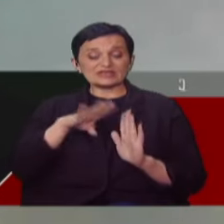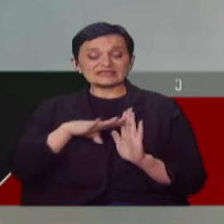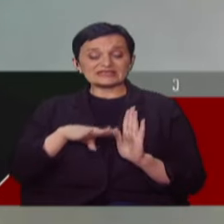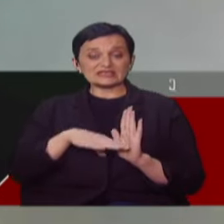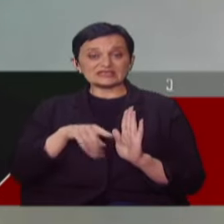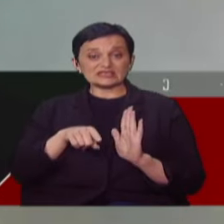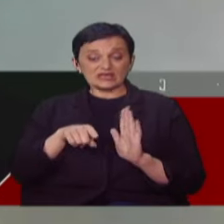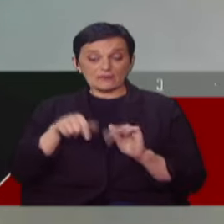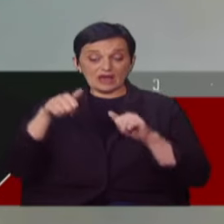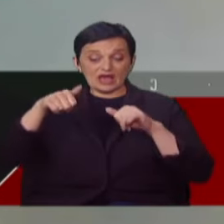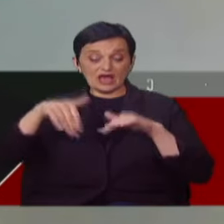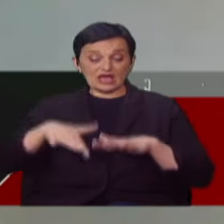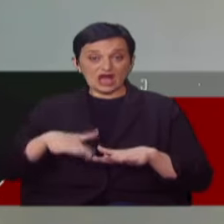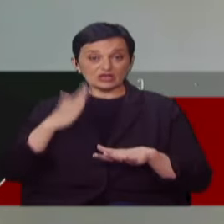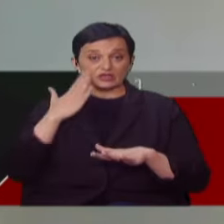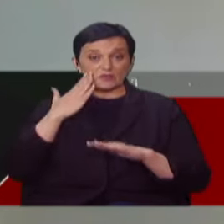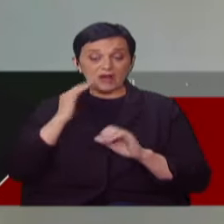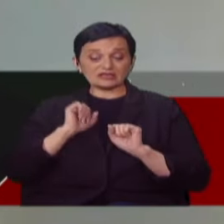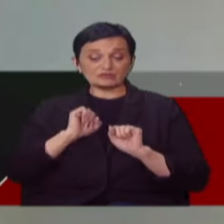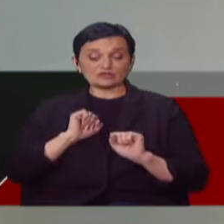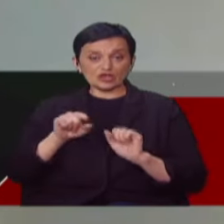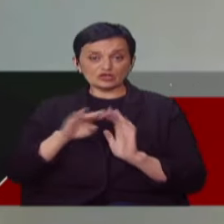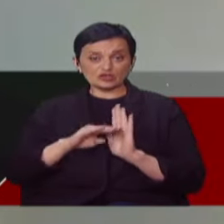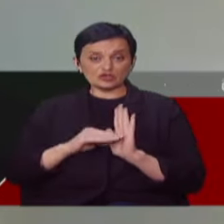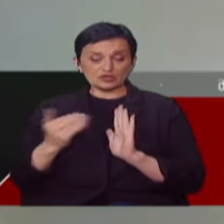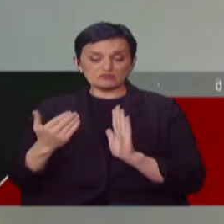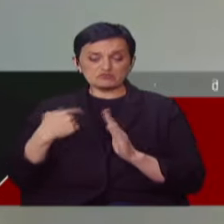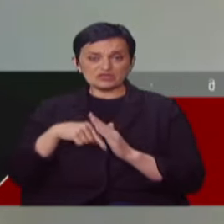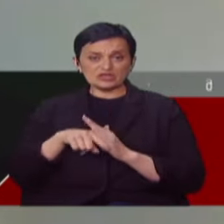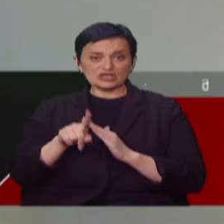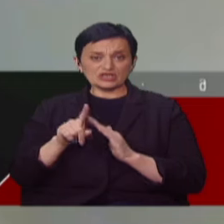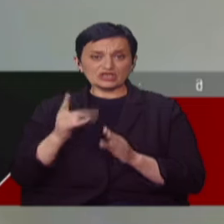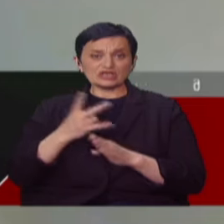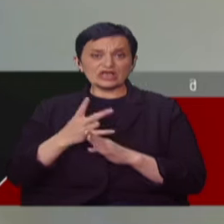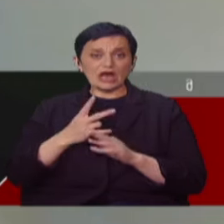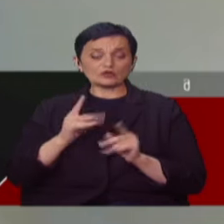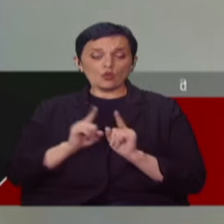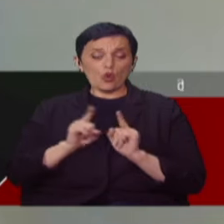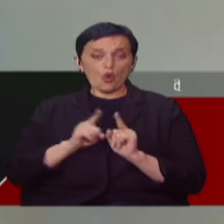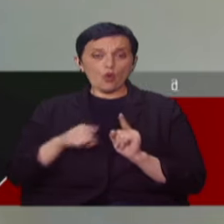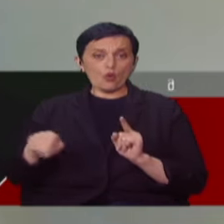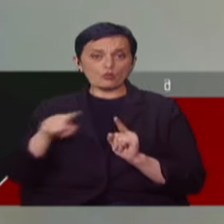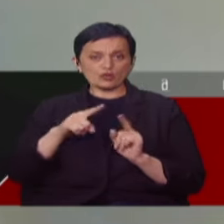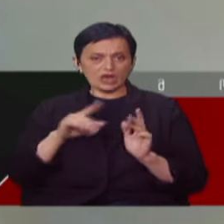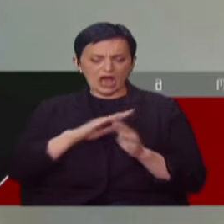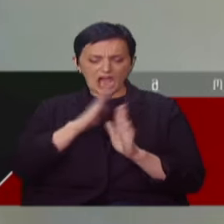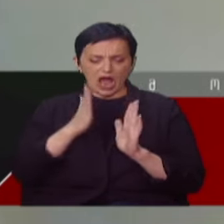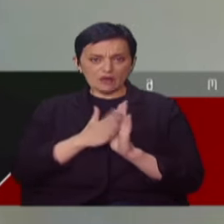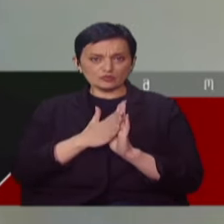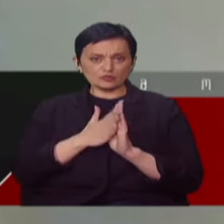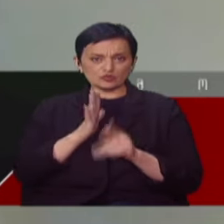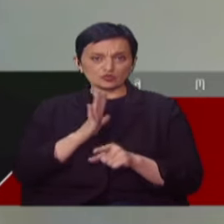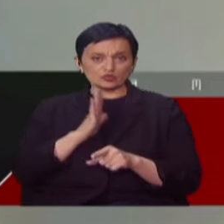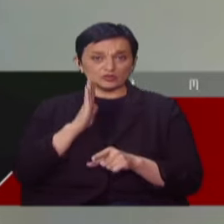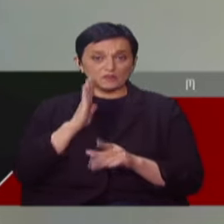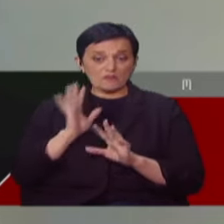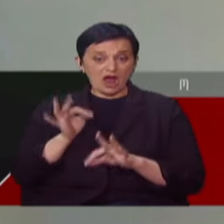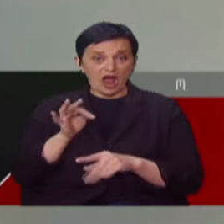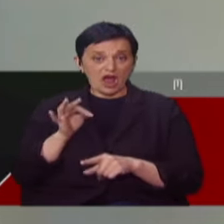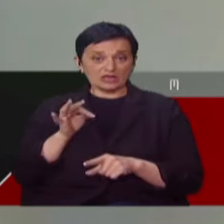გამოტანილი გადაწყვეტილებები მართსაჯულების სისტემის მიერ რადიკალური ოპოზიციის წარმომადგენლების მხრიდან იყო აბსოლუტურად მართალი,